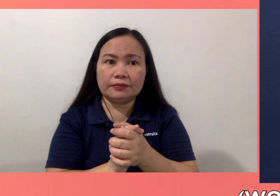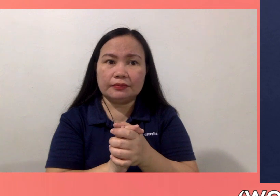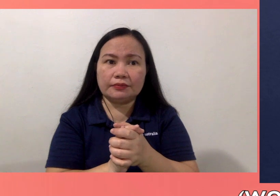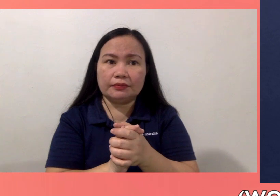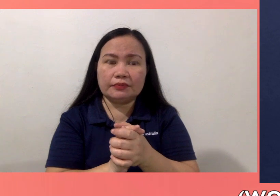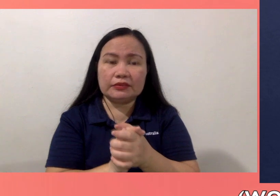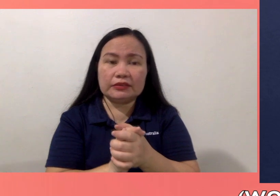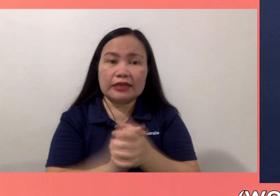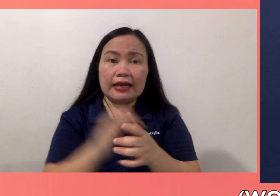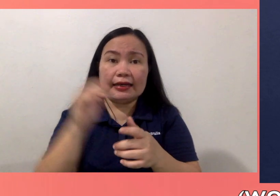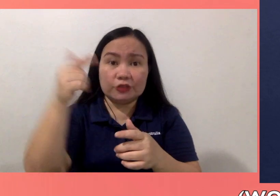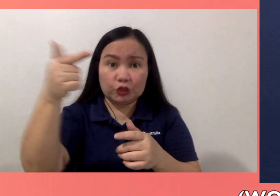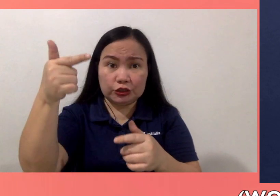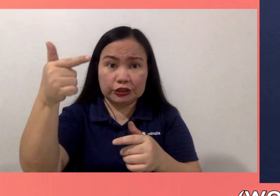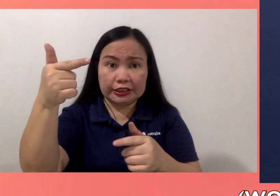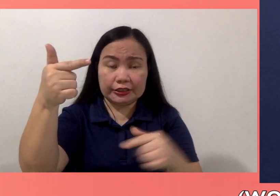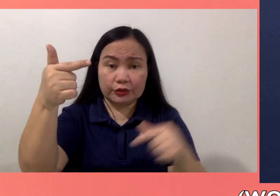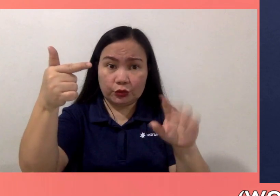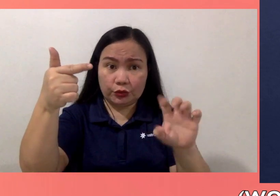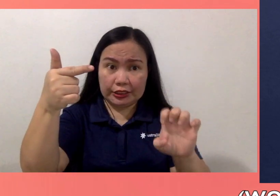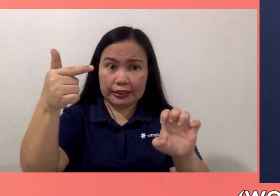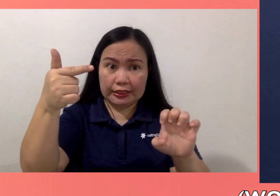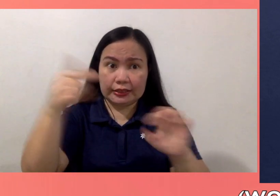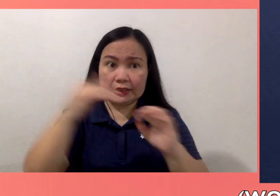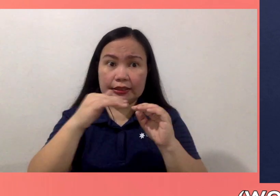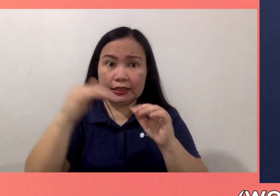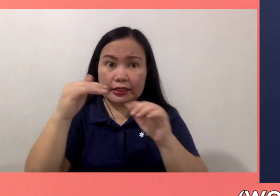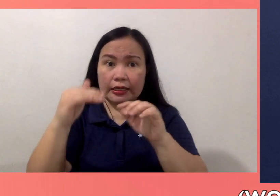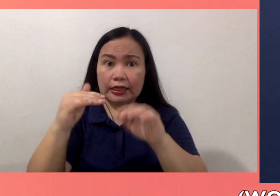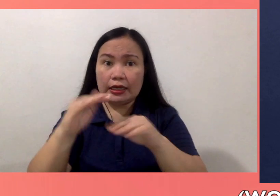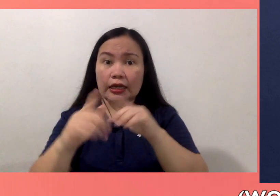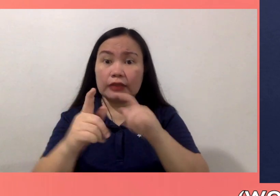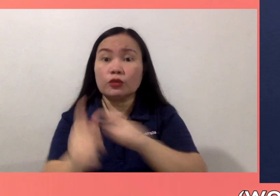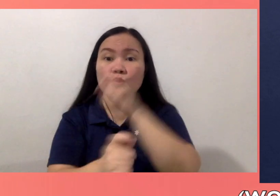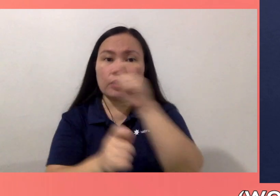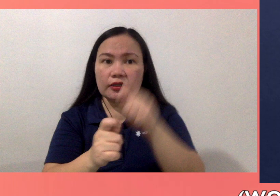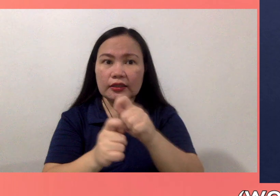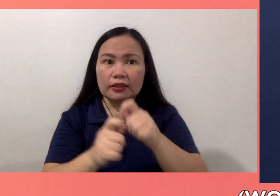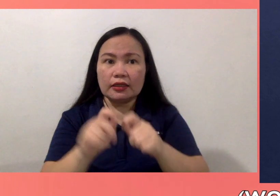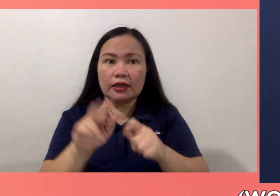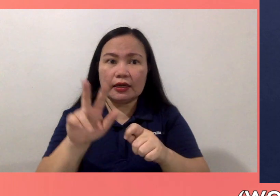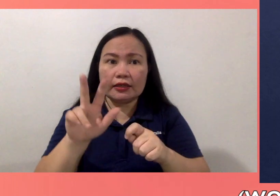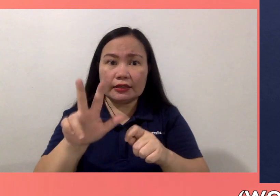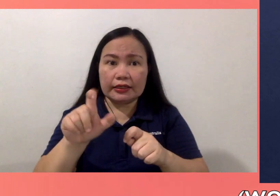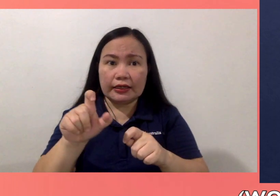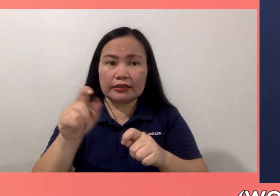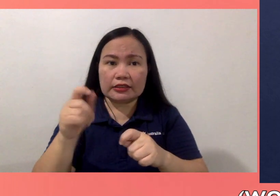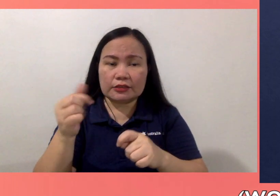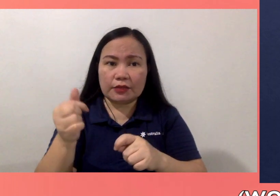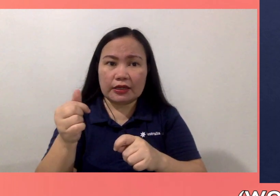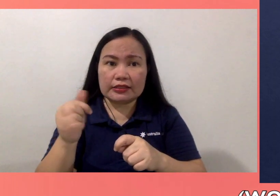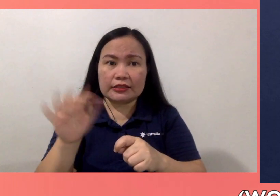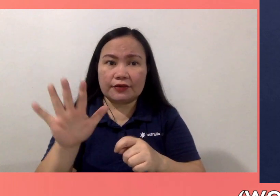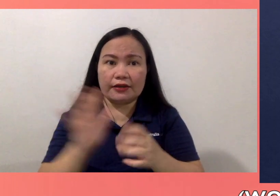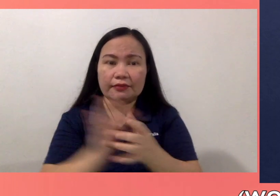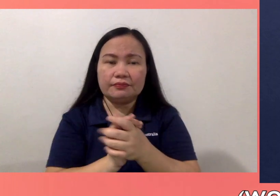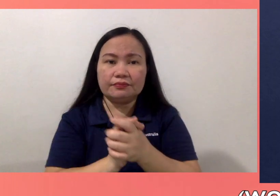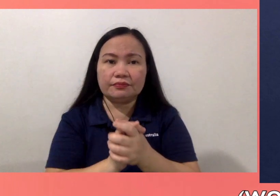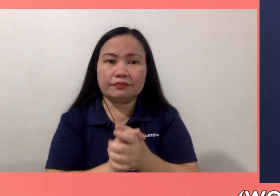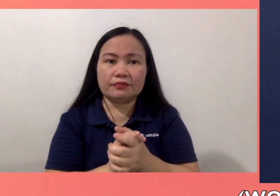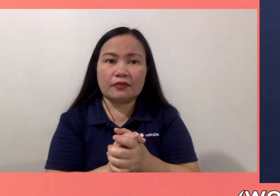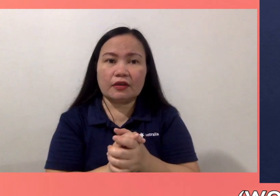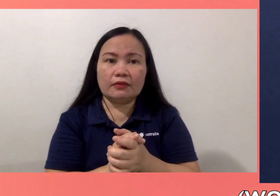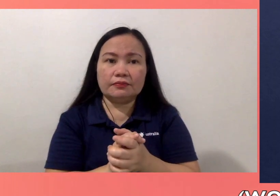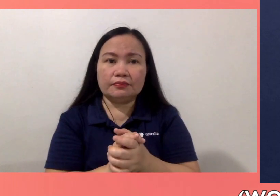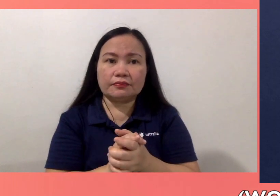G hanggang kay E. So, kung ang diagonals natin nag-bisect each other, so